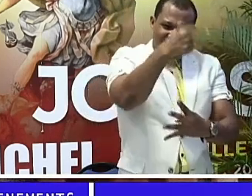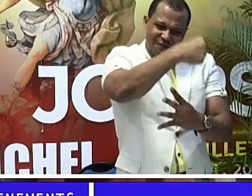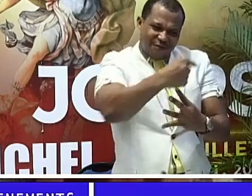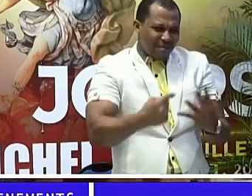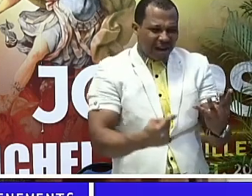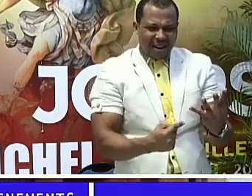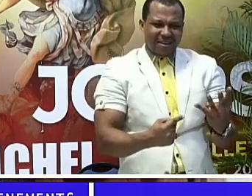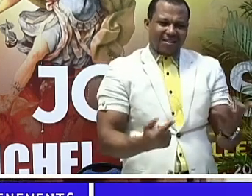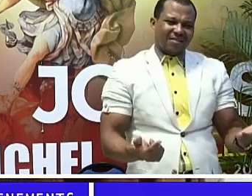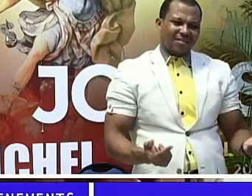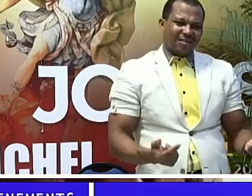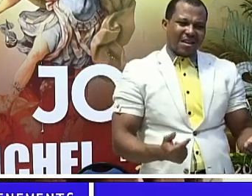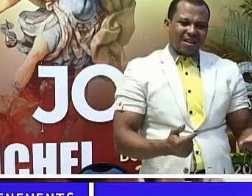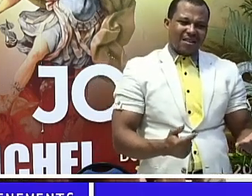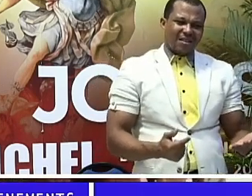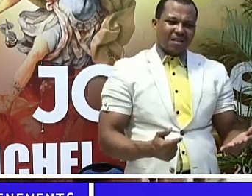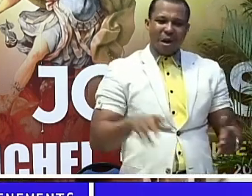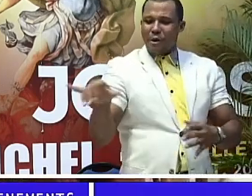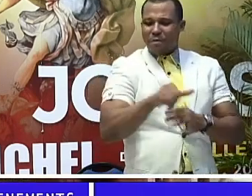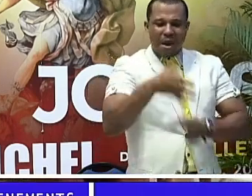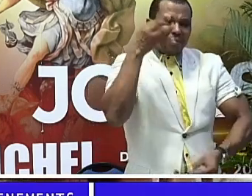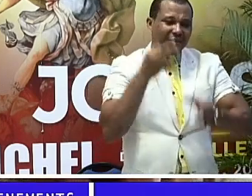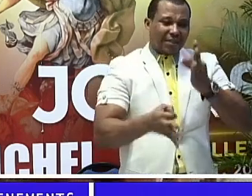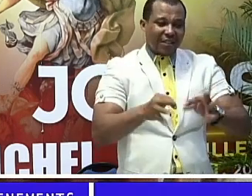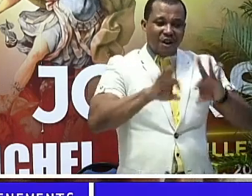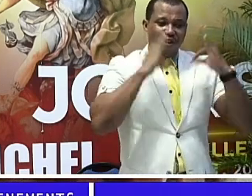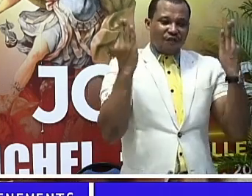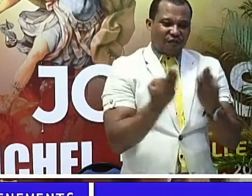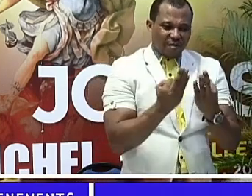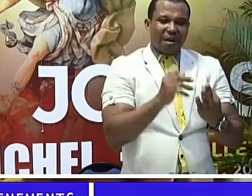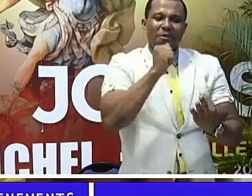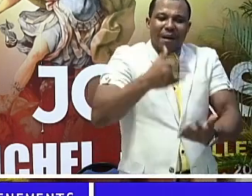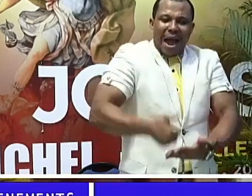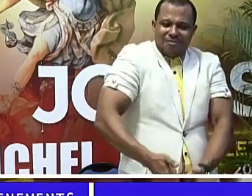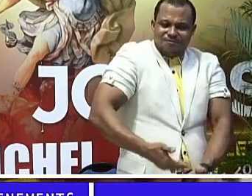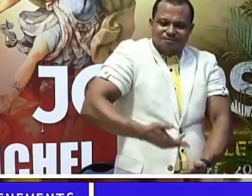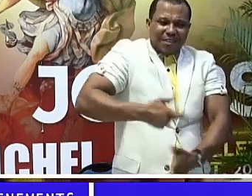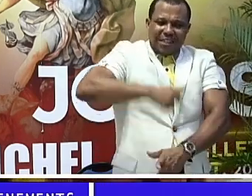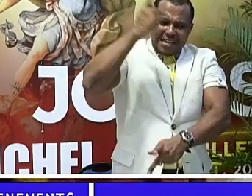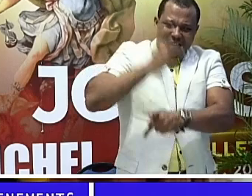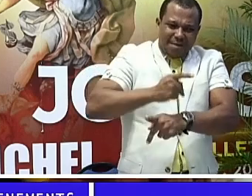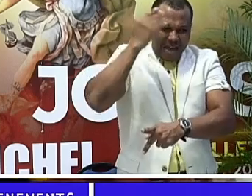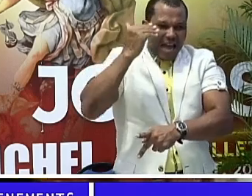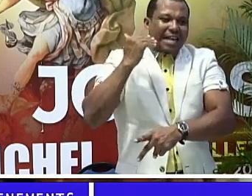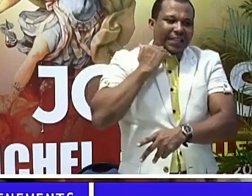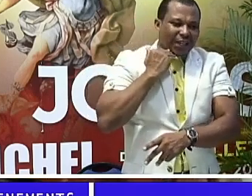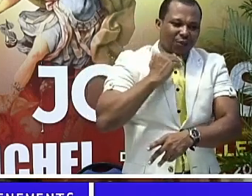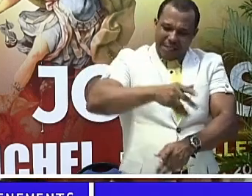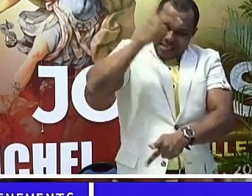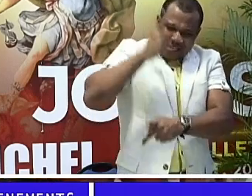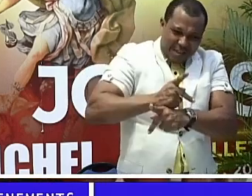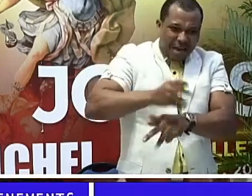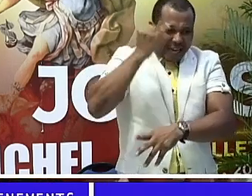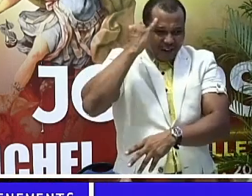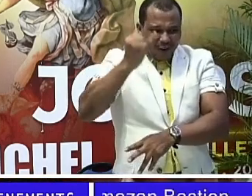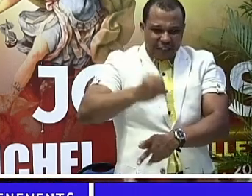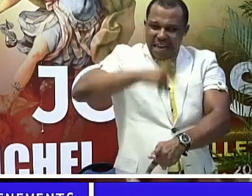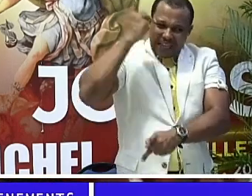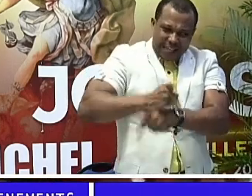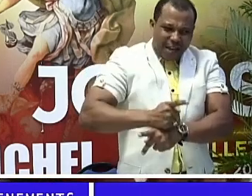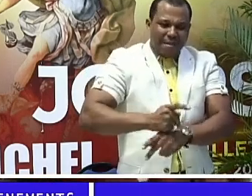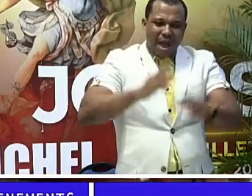dans famille, même si famille pas riche. Qui kembe tête yo, qui kembe idéologie, qui kembe kor yo. Mais